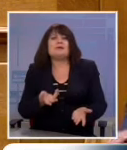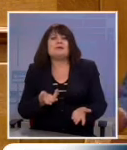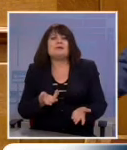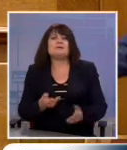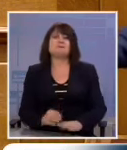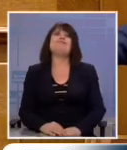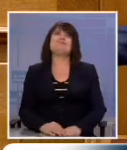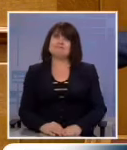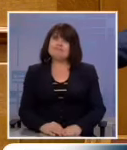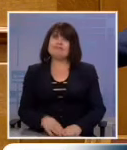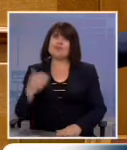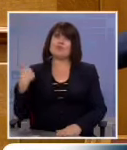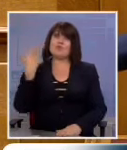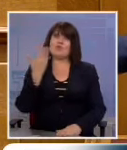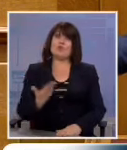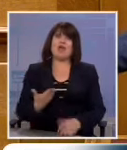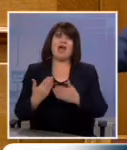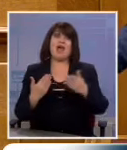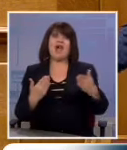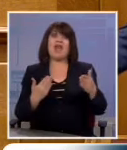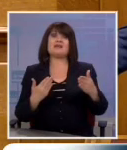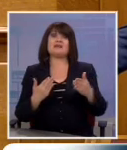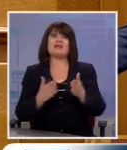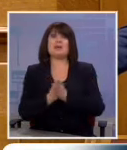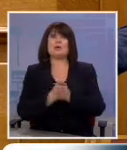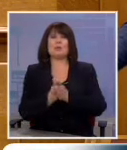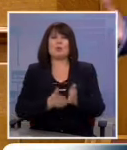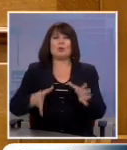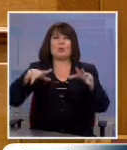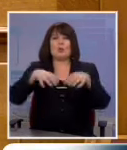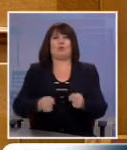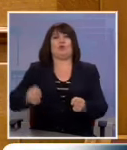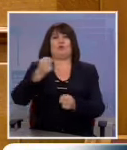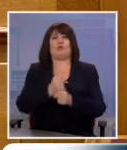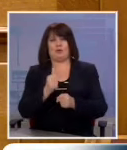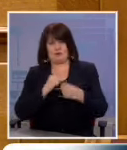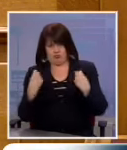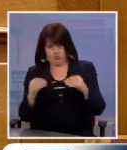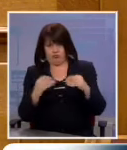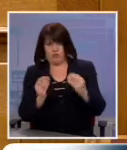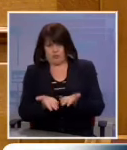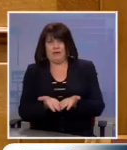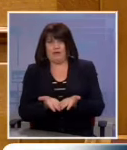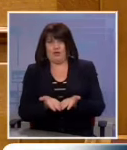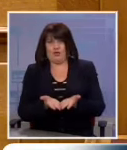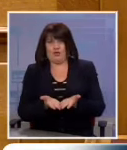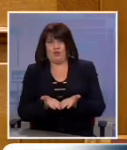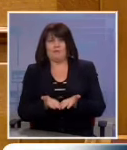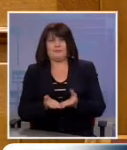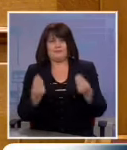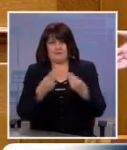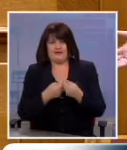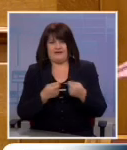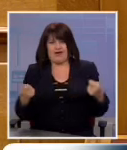Μια ολόκληρη ζωή περιμένατε εσείς οι αριστεροί να έρθετε στην εξουσία για να κάνετε ιδιωτικοποίησεις, για να